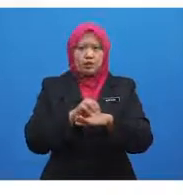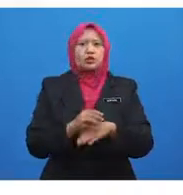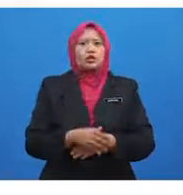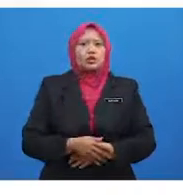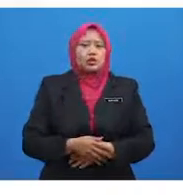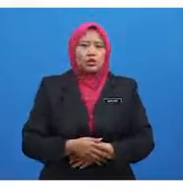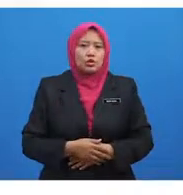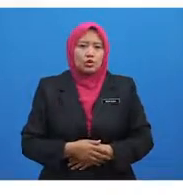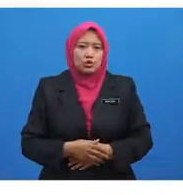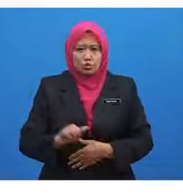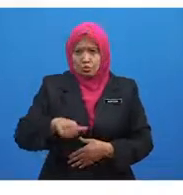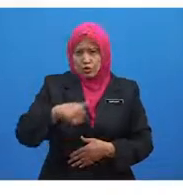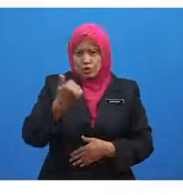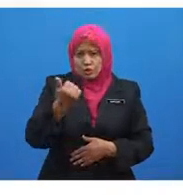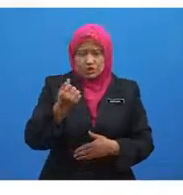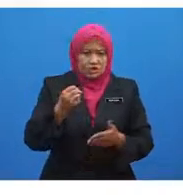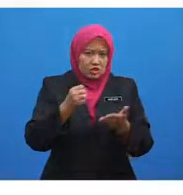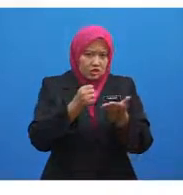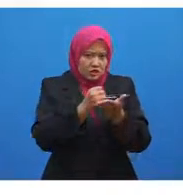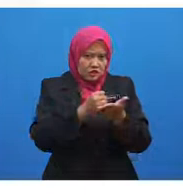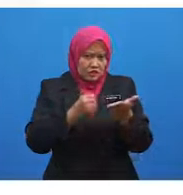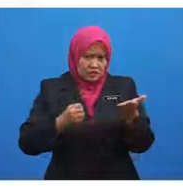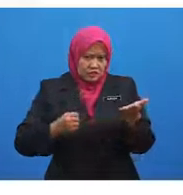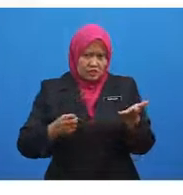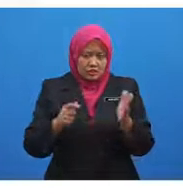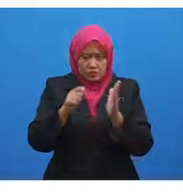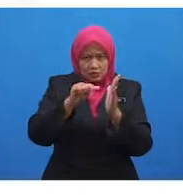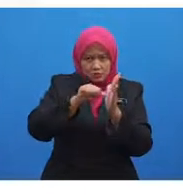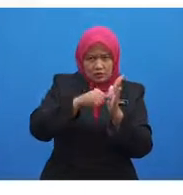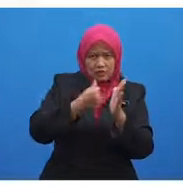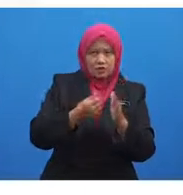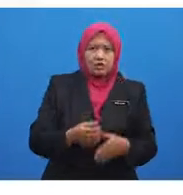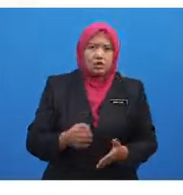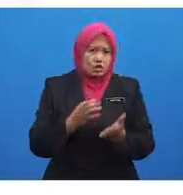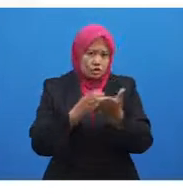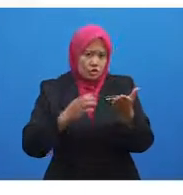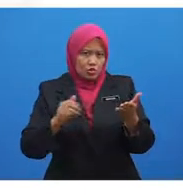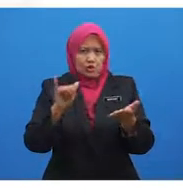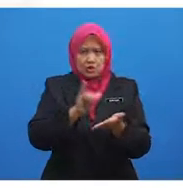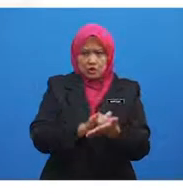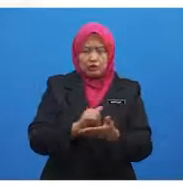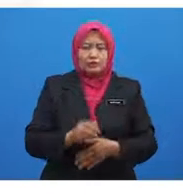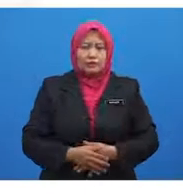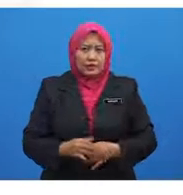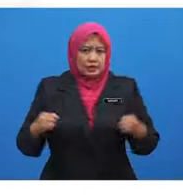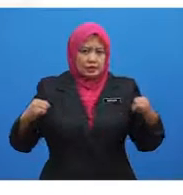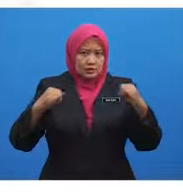seni ukiran dan corak tersebut. Kemudiannya, istana tersebut diserahkan kepada